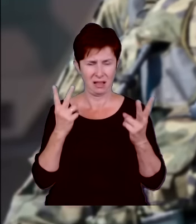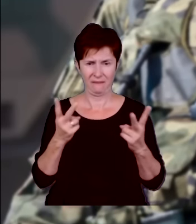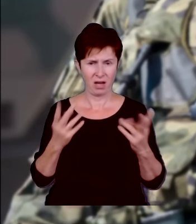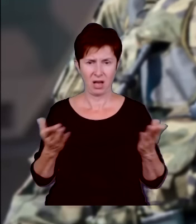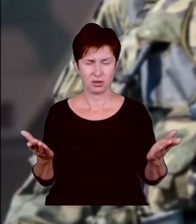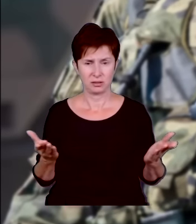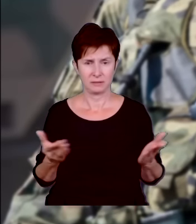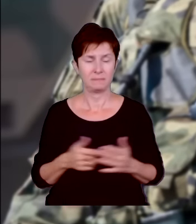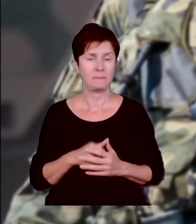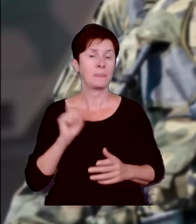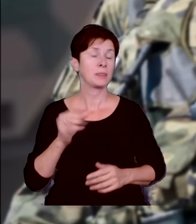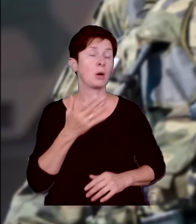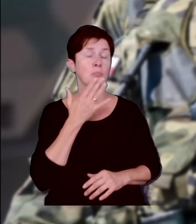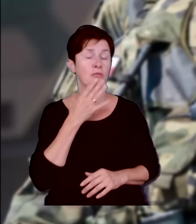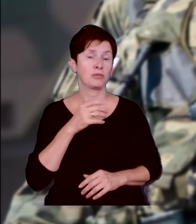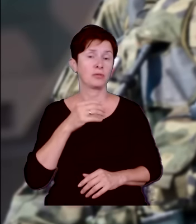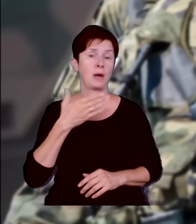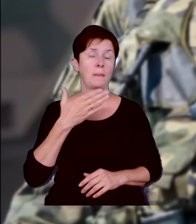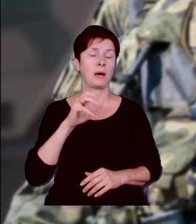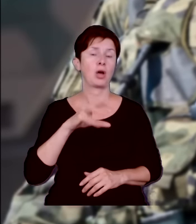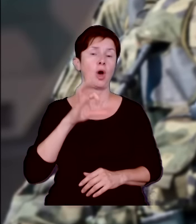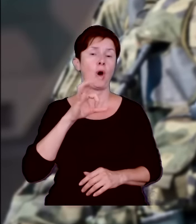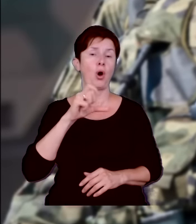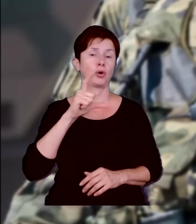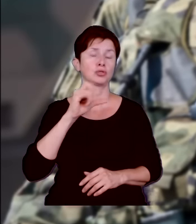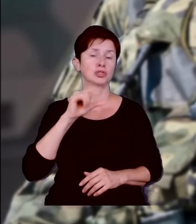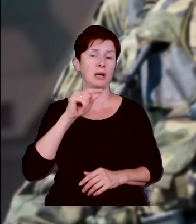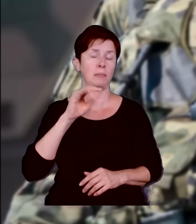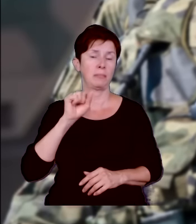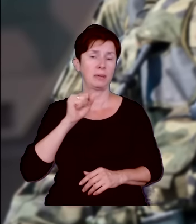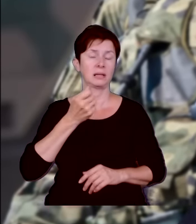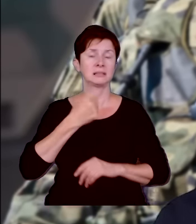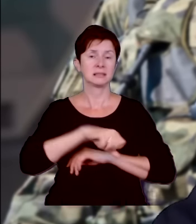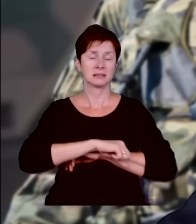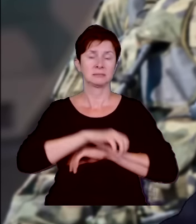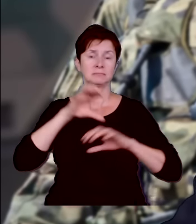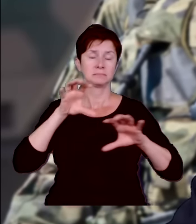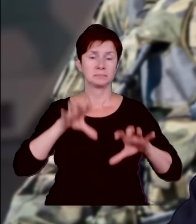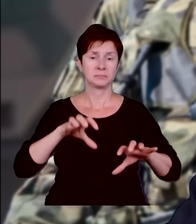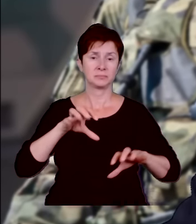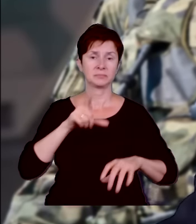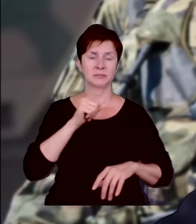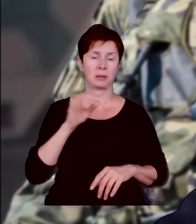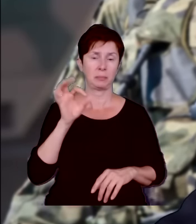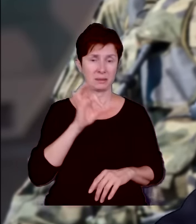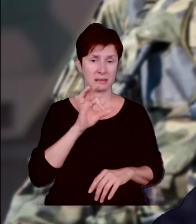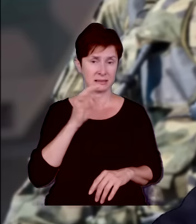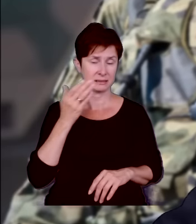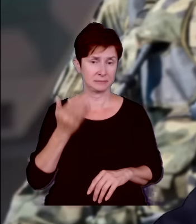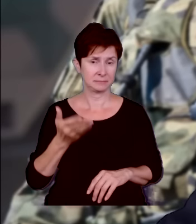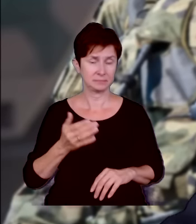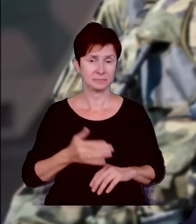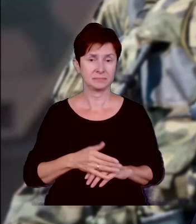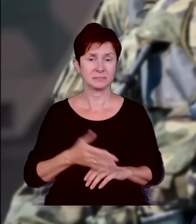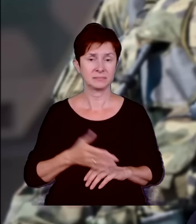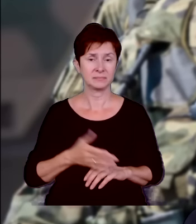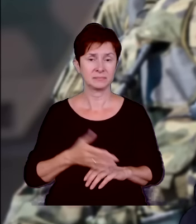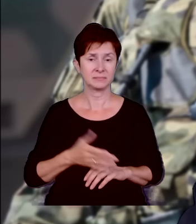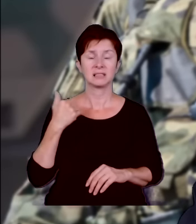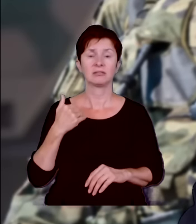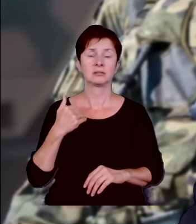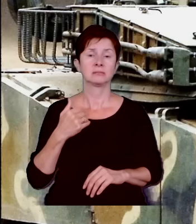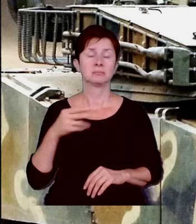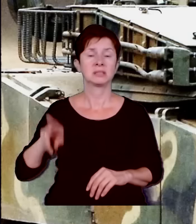Ociepa przewod prezes stowarzyszenia od nowa wiceprzewodniczący klubu parlamentarnego Prawo i Sprawiedliwość były wicem ministr roby Narodowej panie pośle